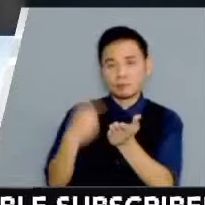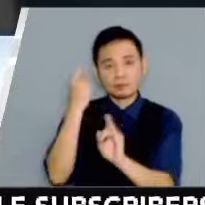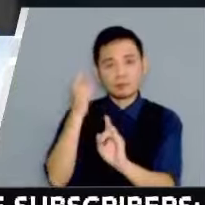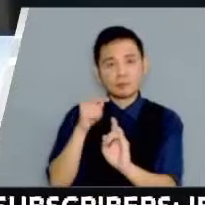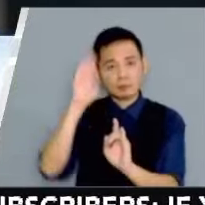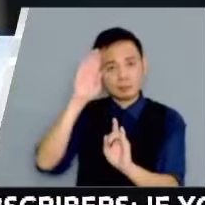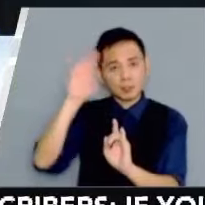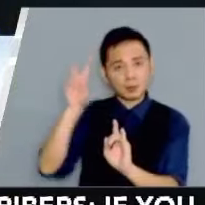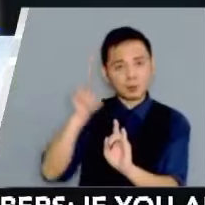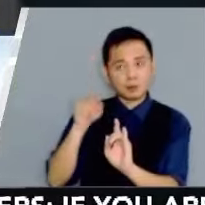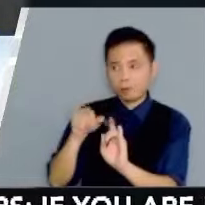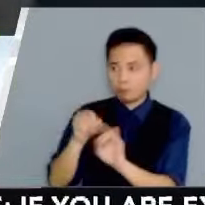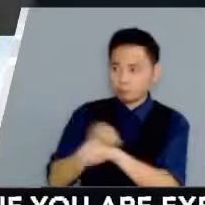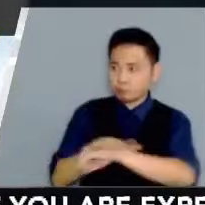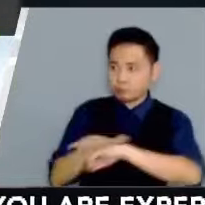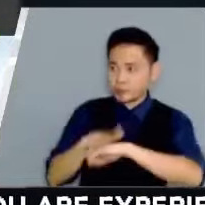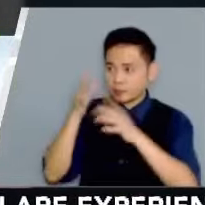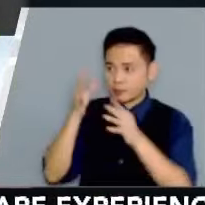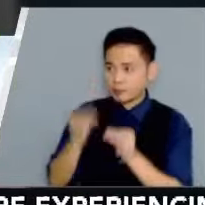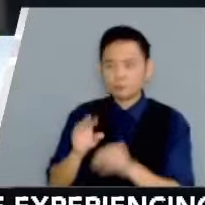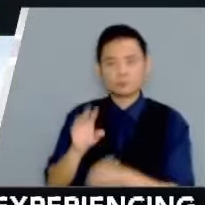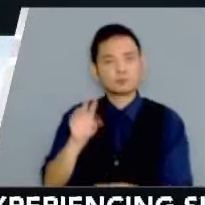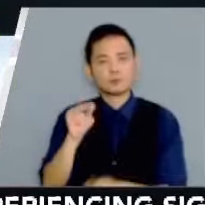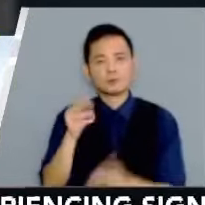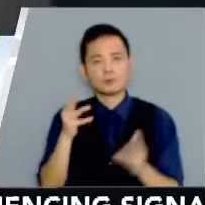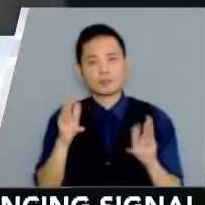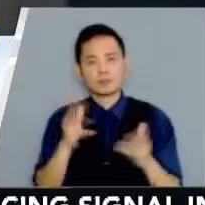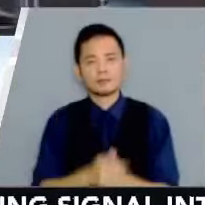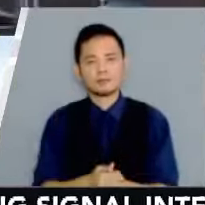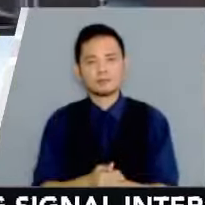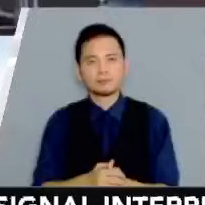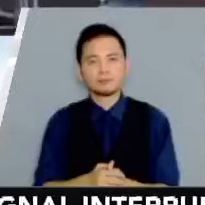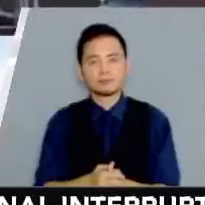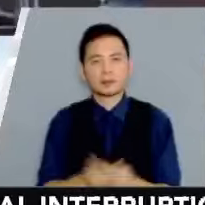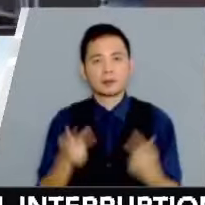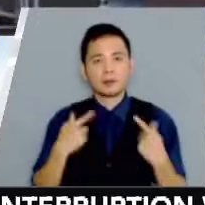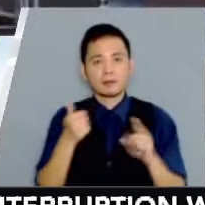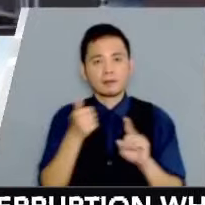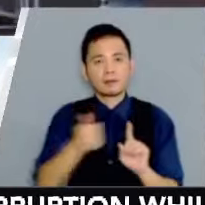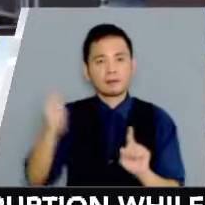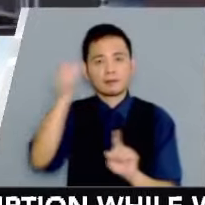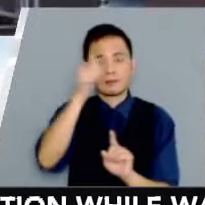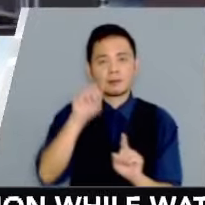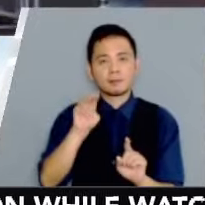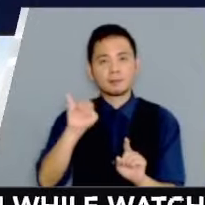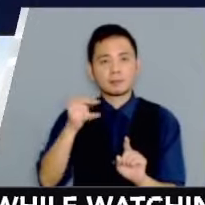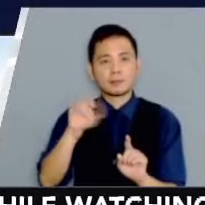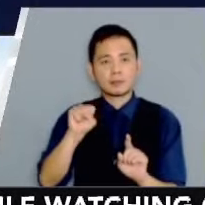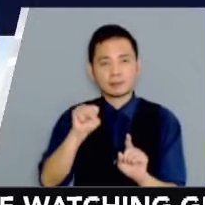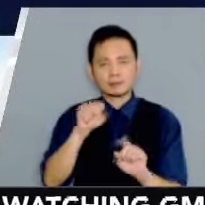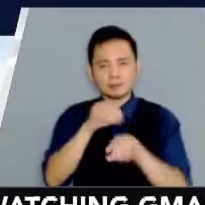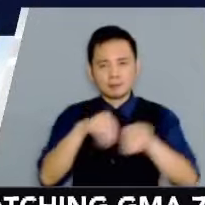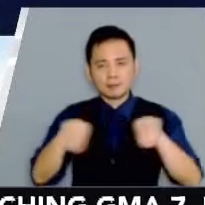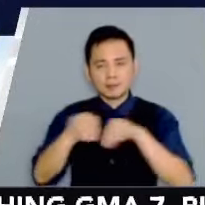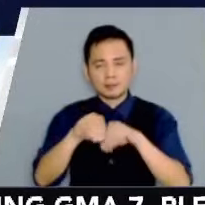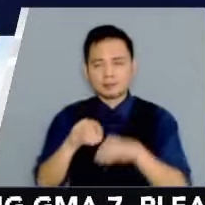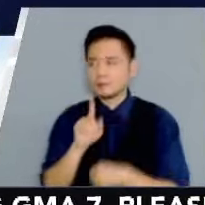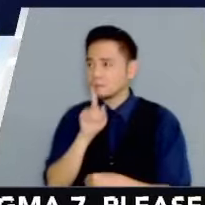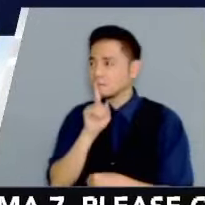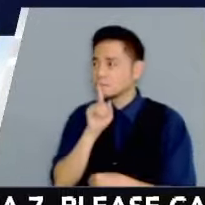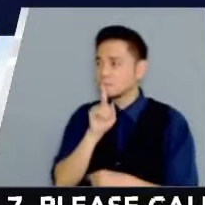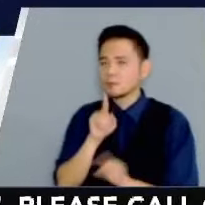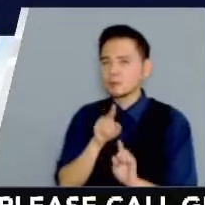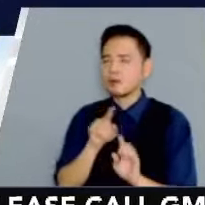senador daw mismo ang nagdesisyon sa pagkapalit ng kanilang liderato. Nauna rin sinabi ni Escudero na walang kinalaman ng Pangulo sa rigodon sa